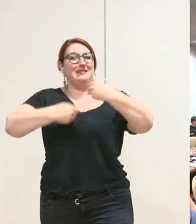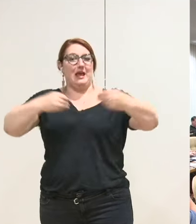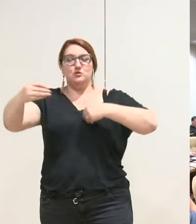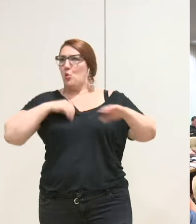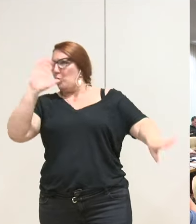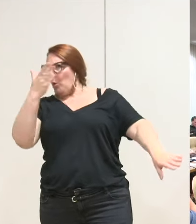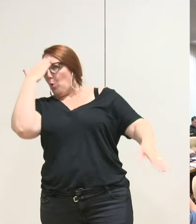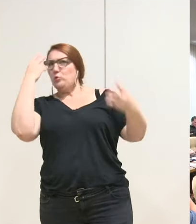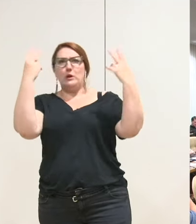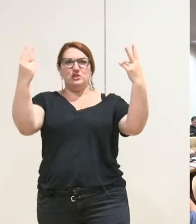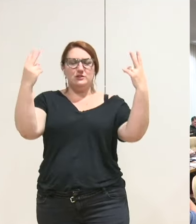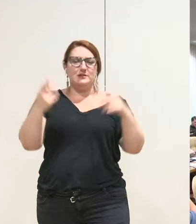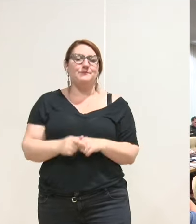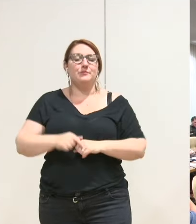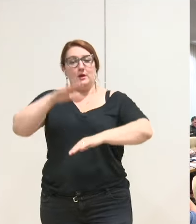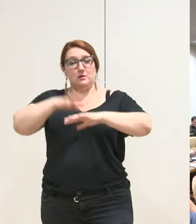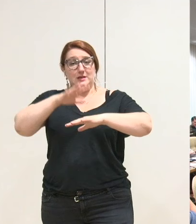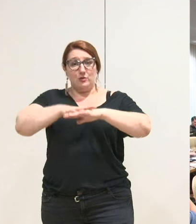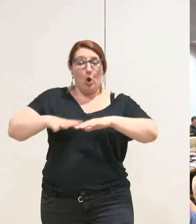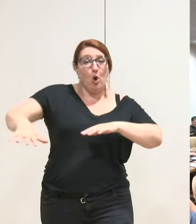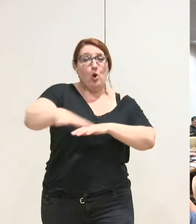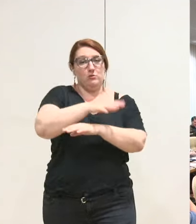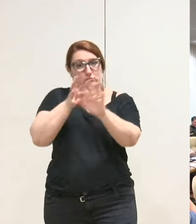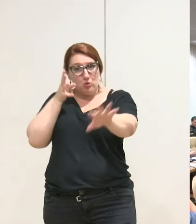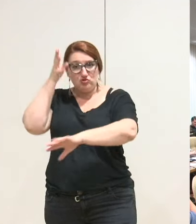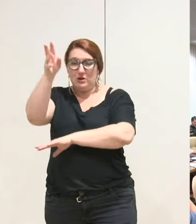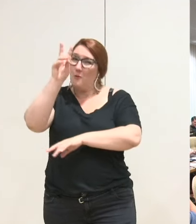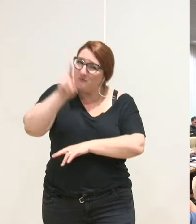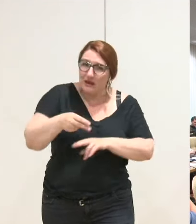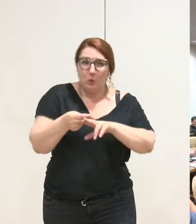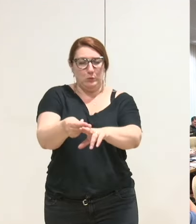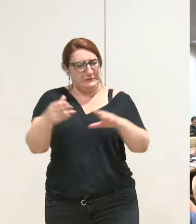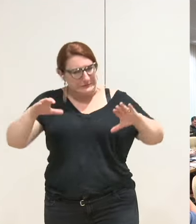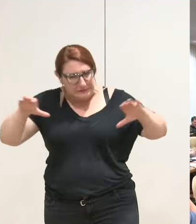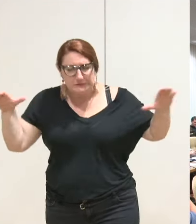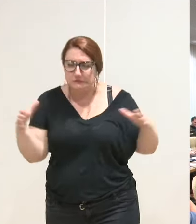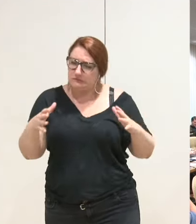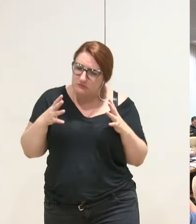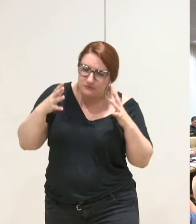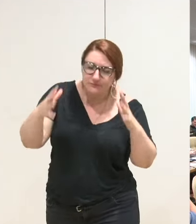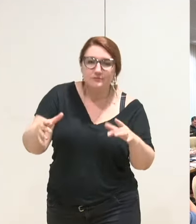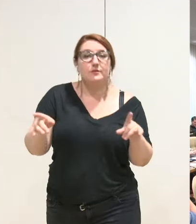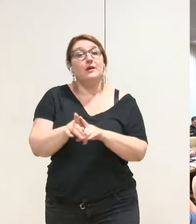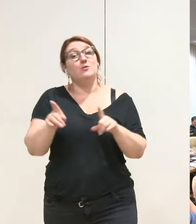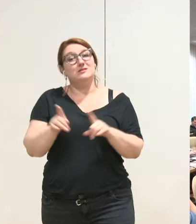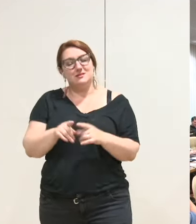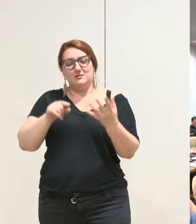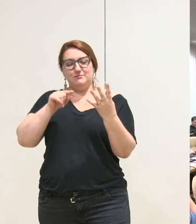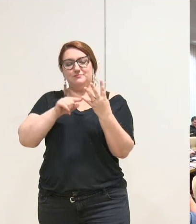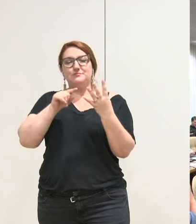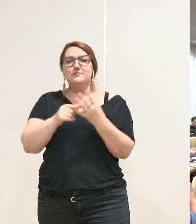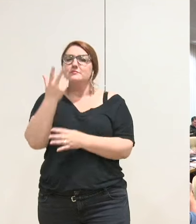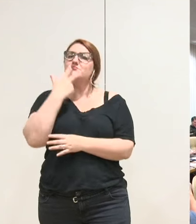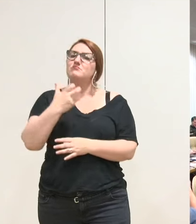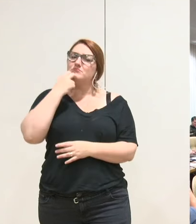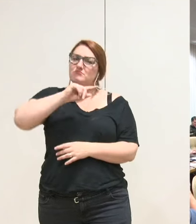un projet de secteur qui était vu comme un véritable outil mobilisateur et le renouveau de la mobilisation citoyenne il y avait aussi un certain